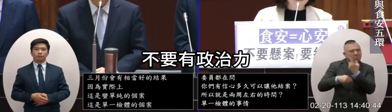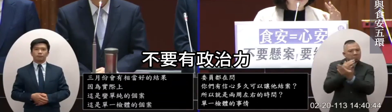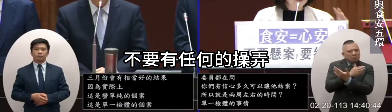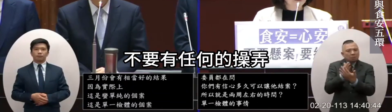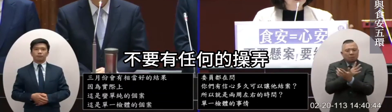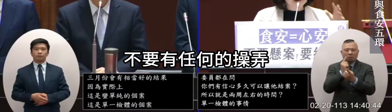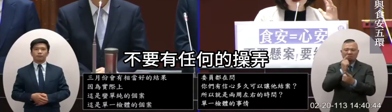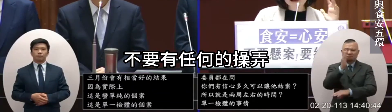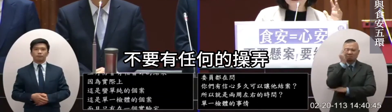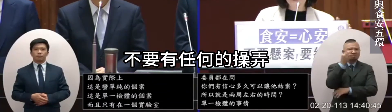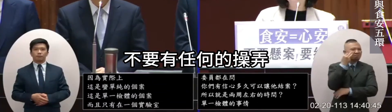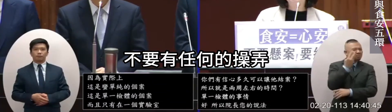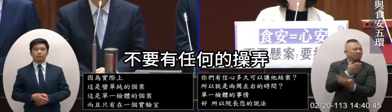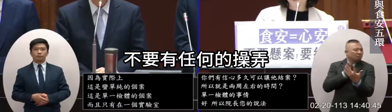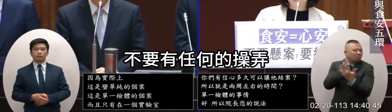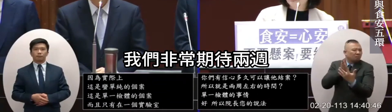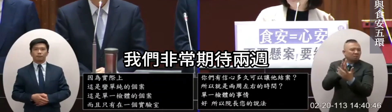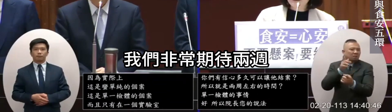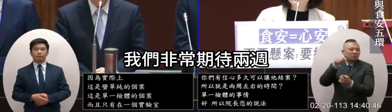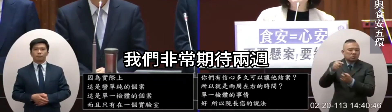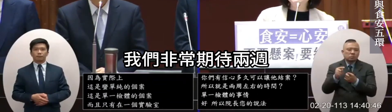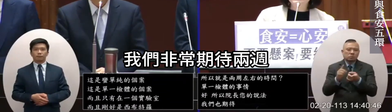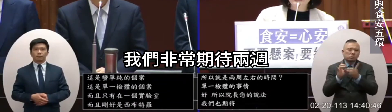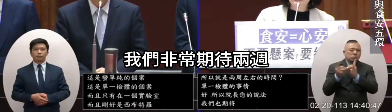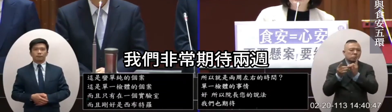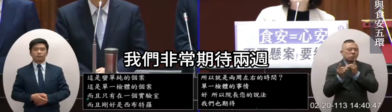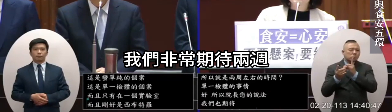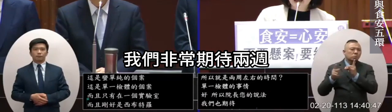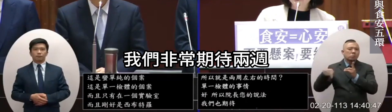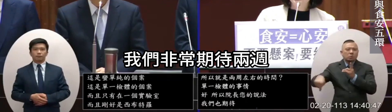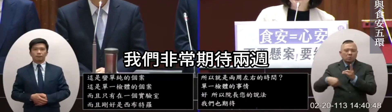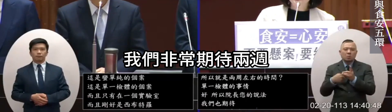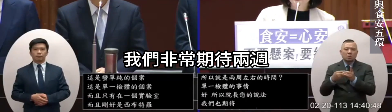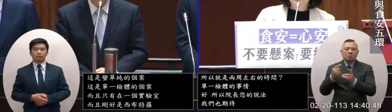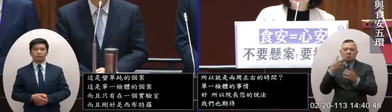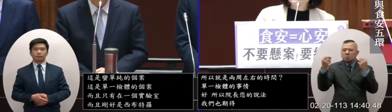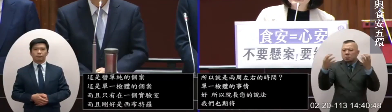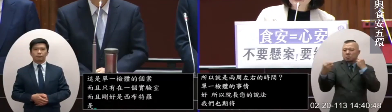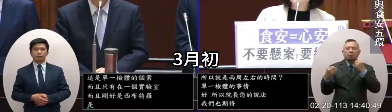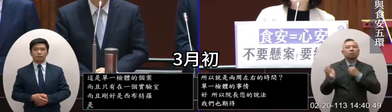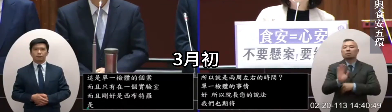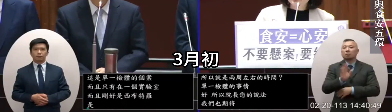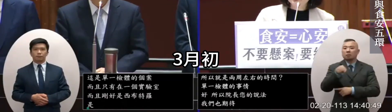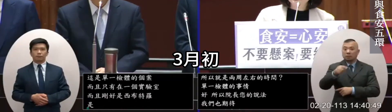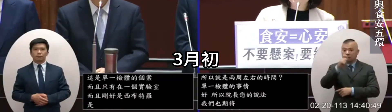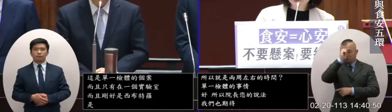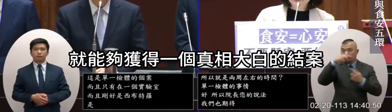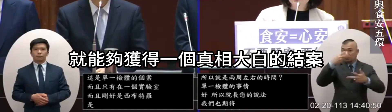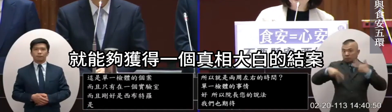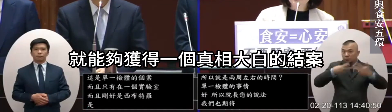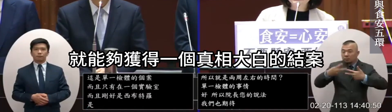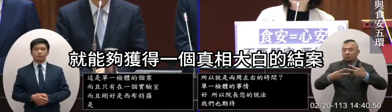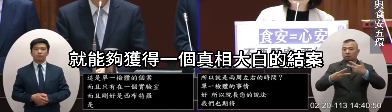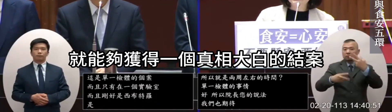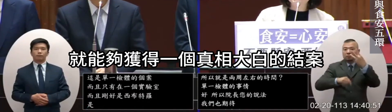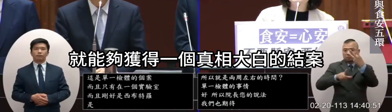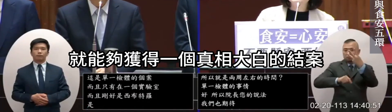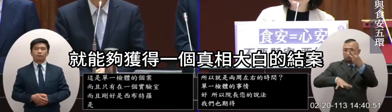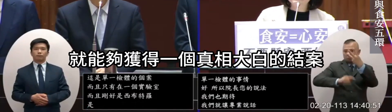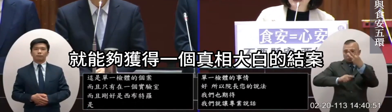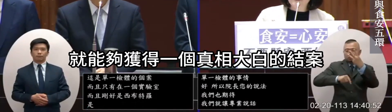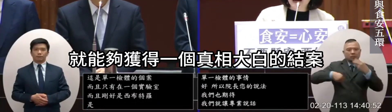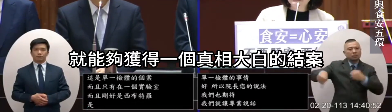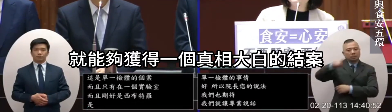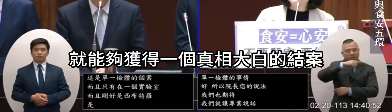治力，不要有任何的操弄。我们非常期待两周。三月初就能够获得一个